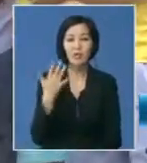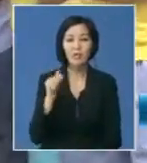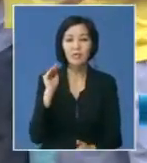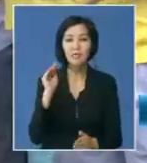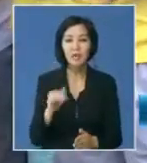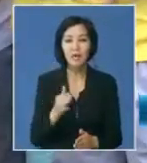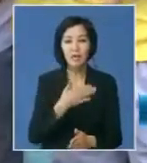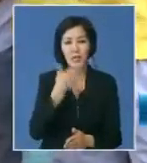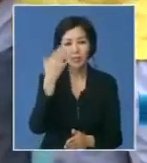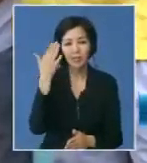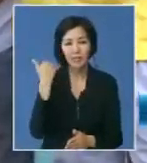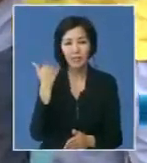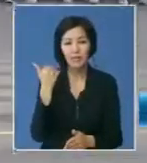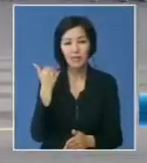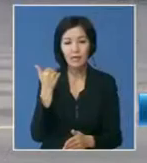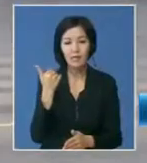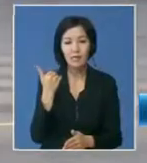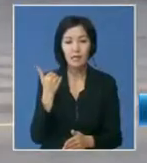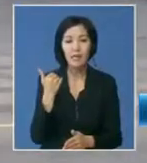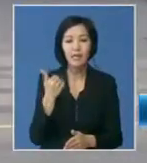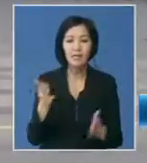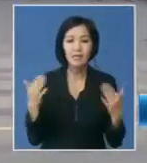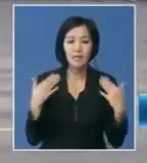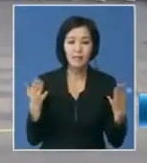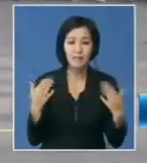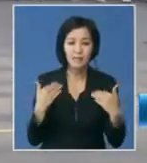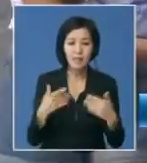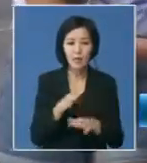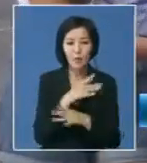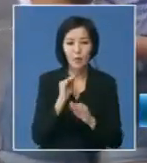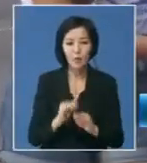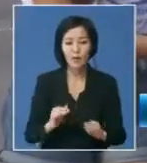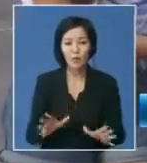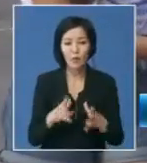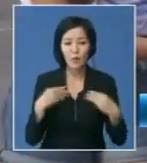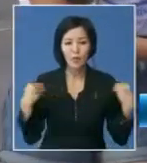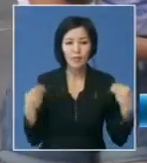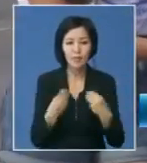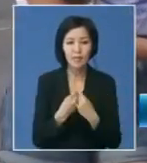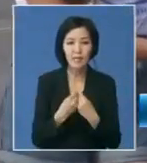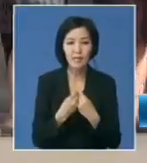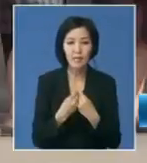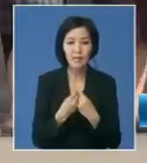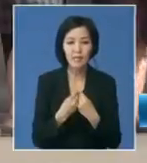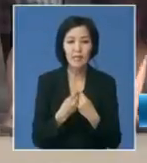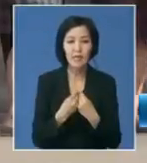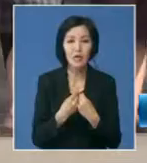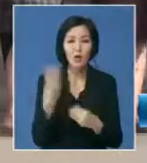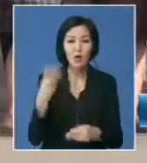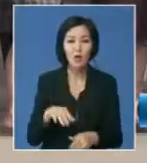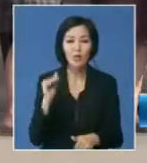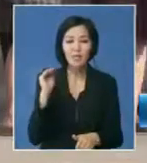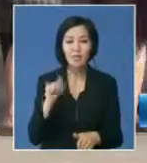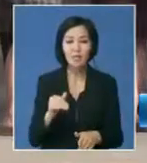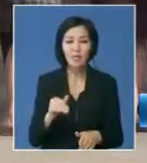жазғы демалыс лагерлеріне барады. Мұндай демалыстан тұрмысы төмен және көп балалы отбасы балалары да қалыс қалмайды. Олар үшін 30 мың